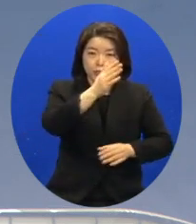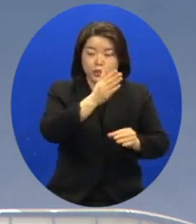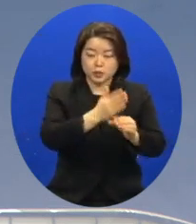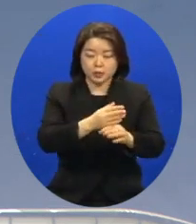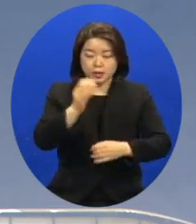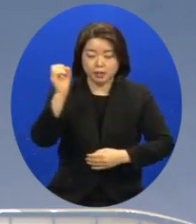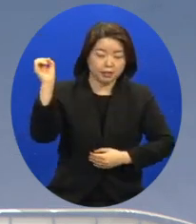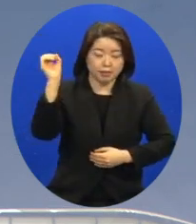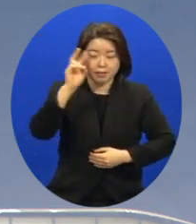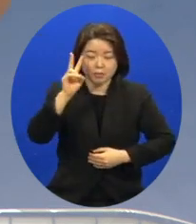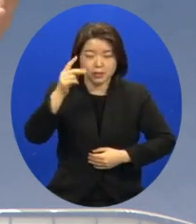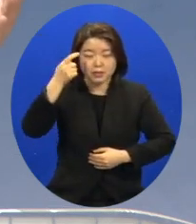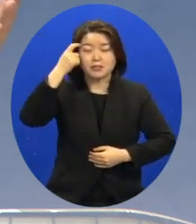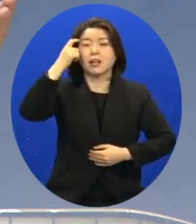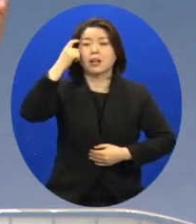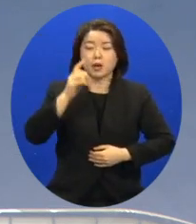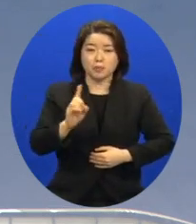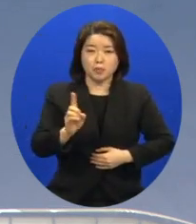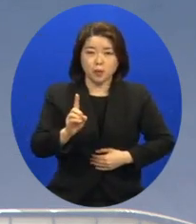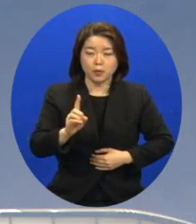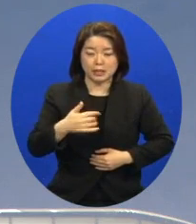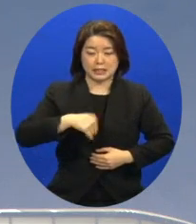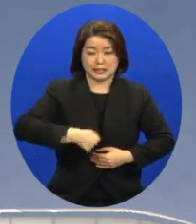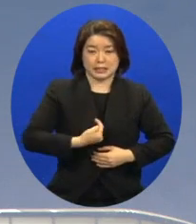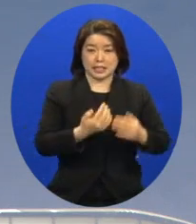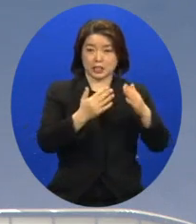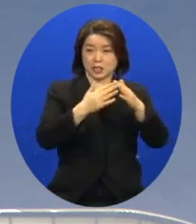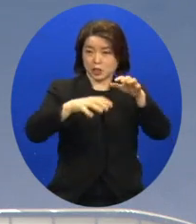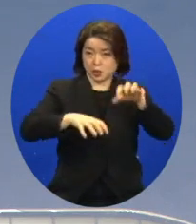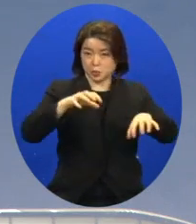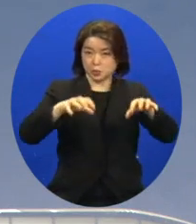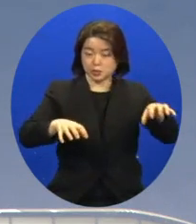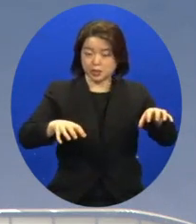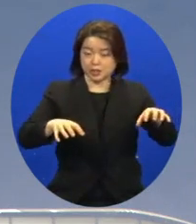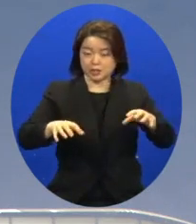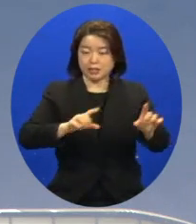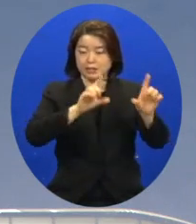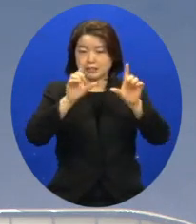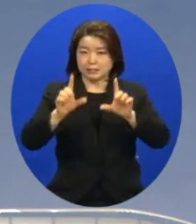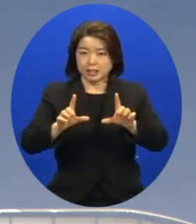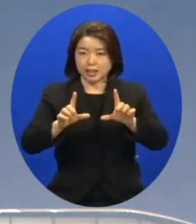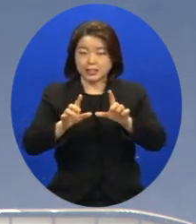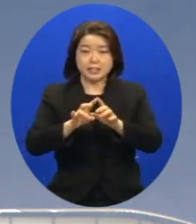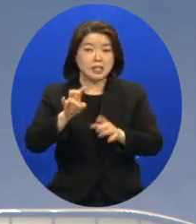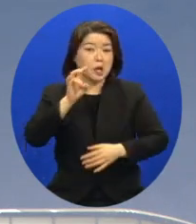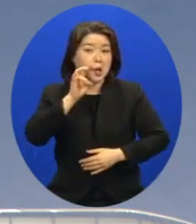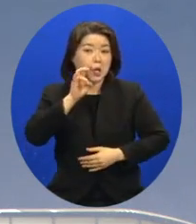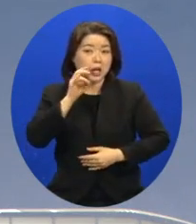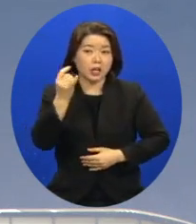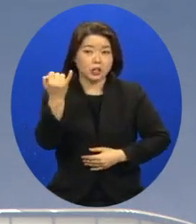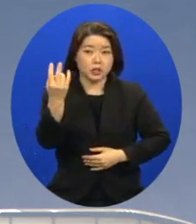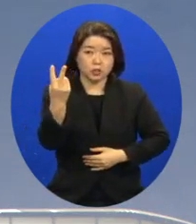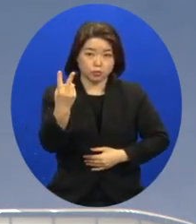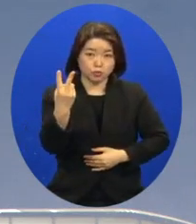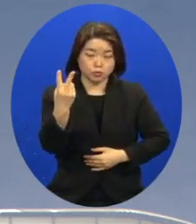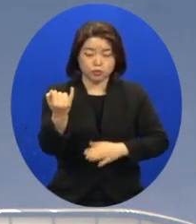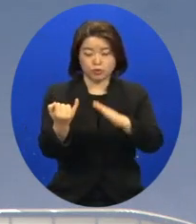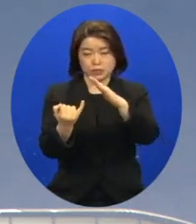한 것이 자기 이웃에 사는 그 창녀인 두 여자가 있다는 것을